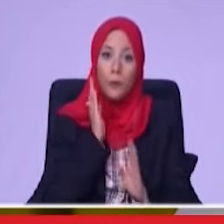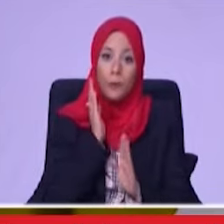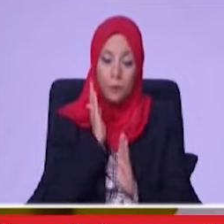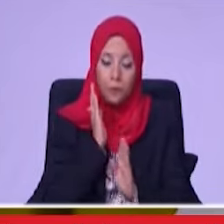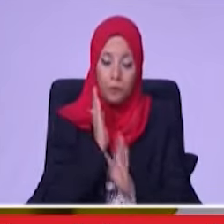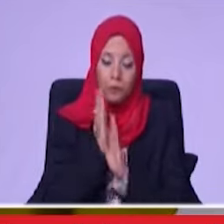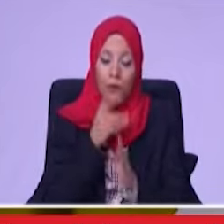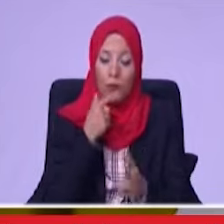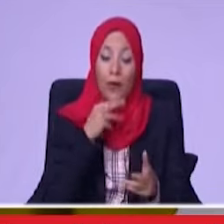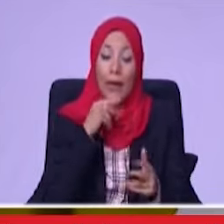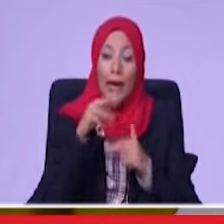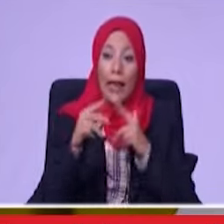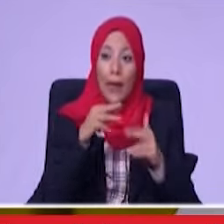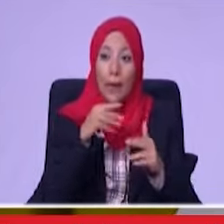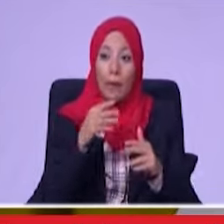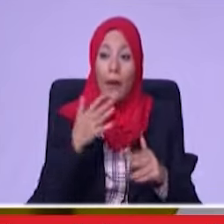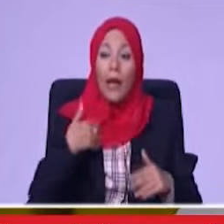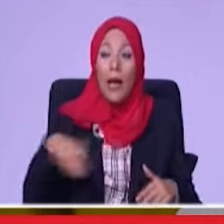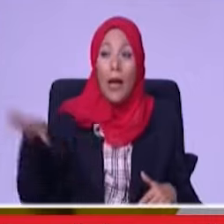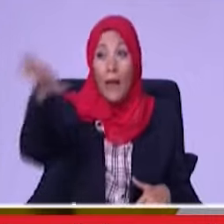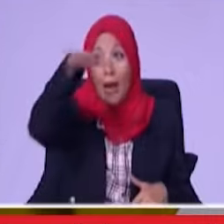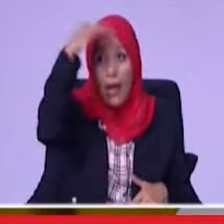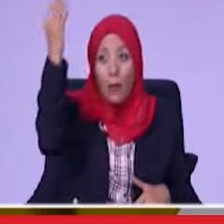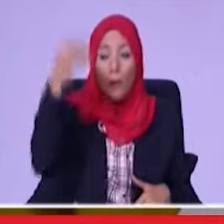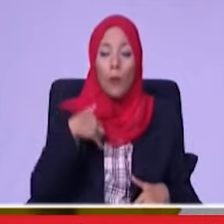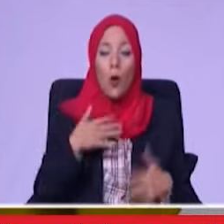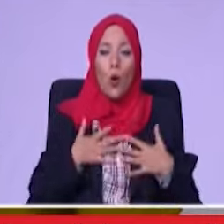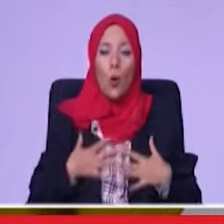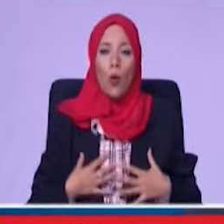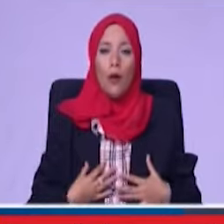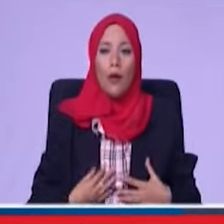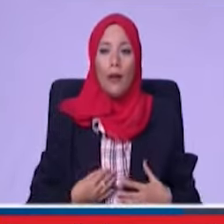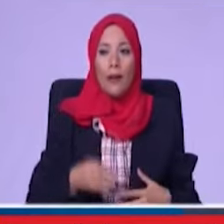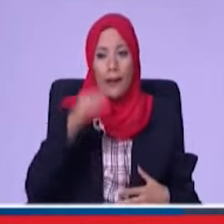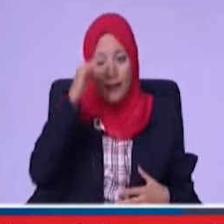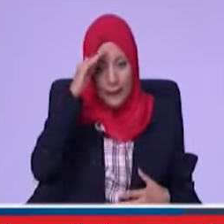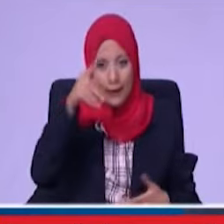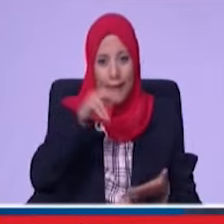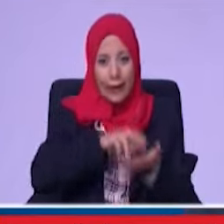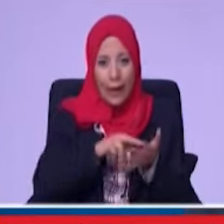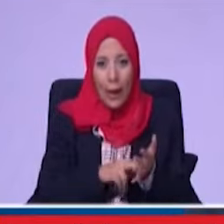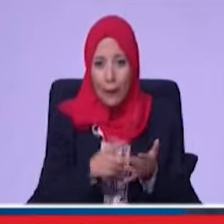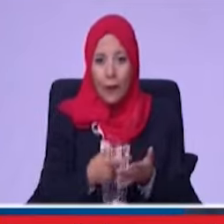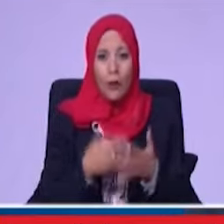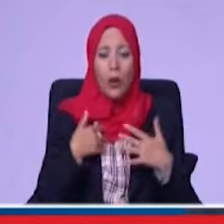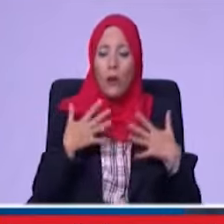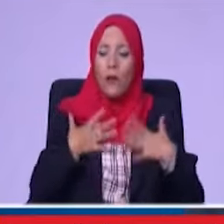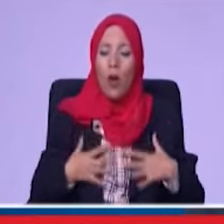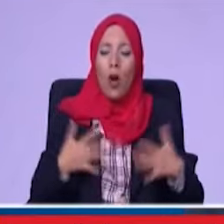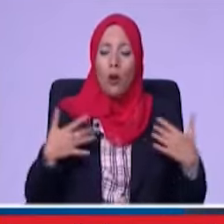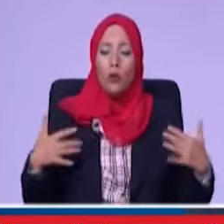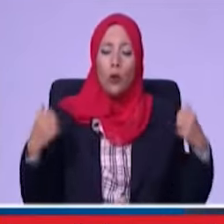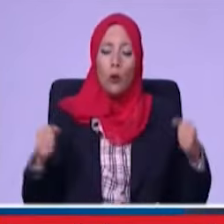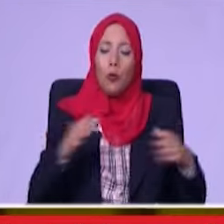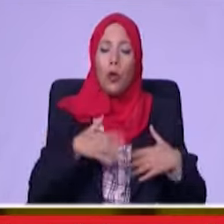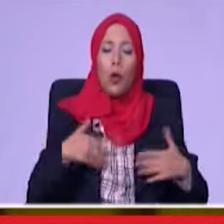وحديثنا عن عالم الروح. أهلا بفضلتك وسعداء جدا بتكرر هذا